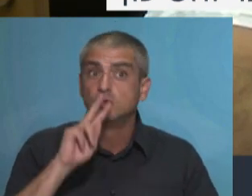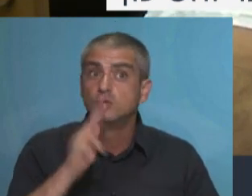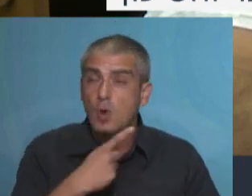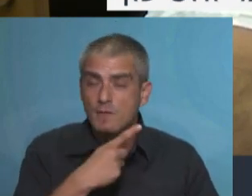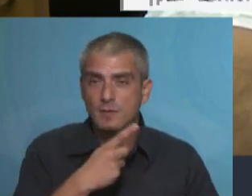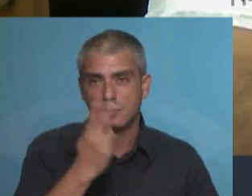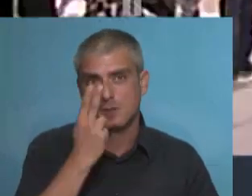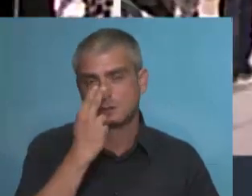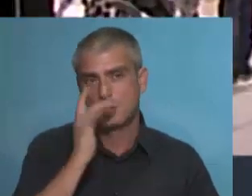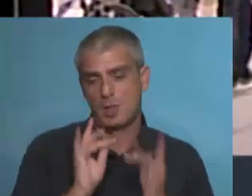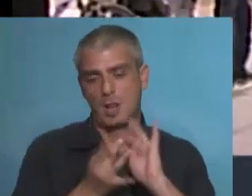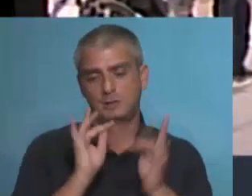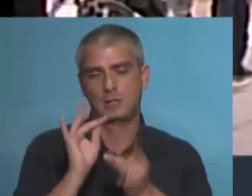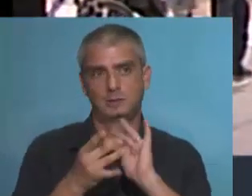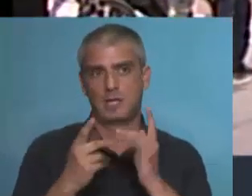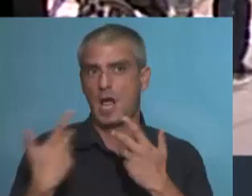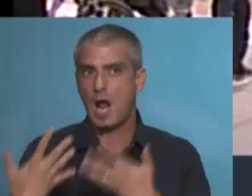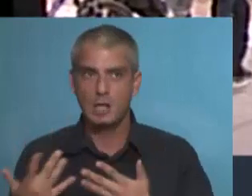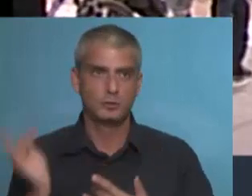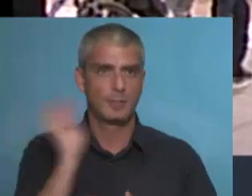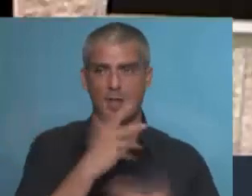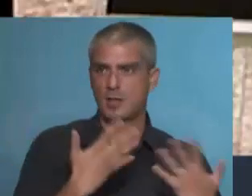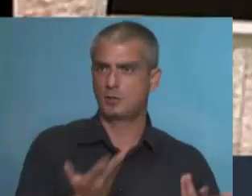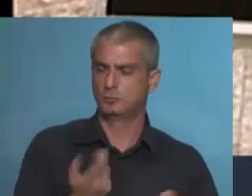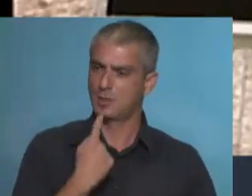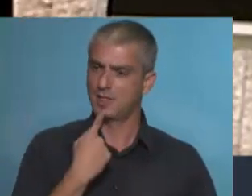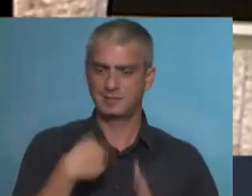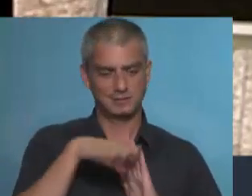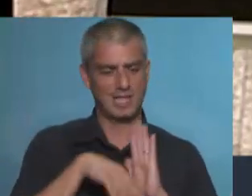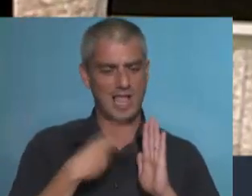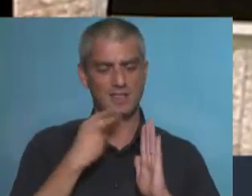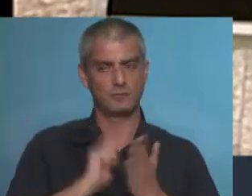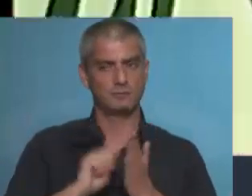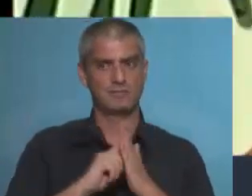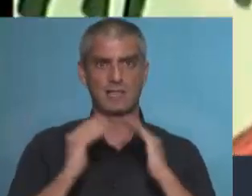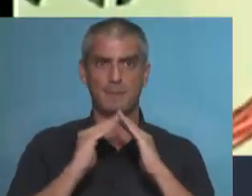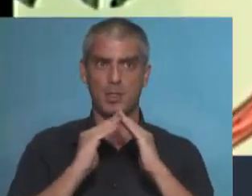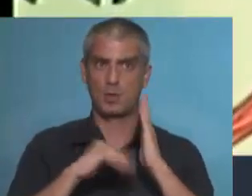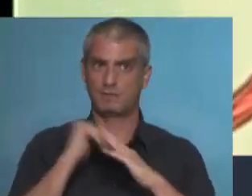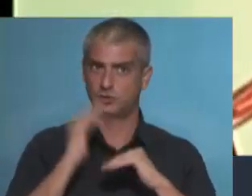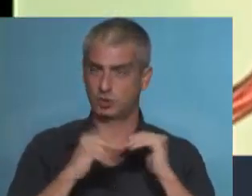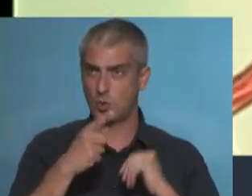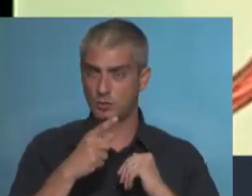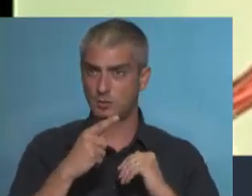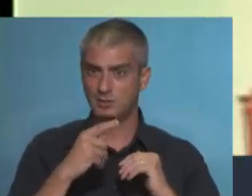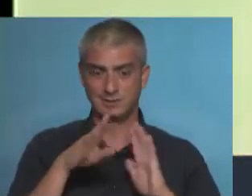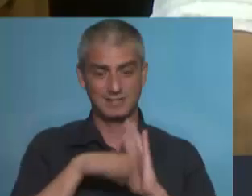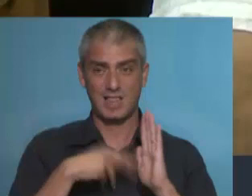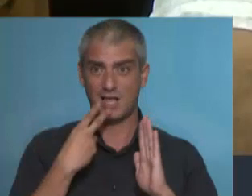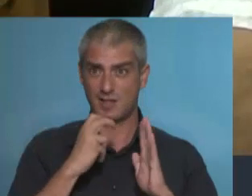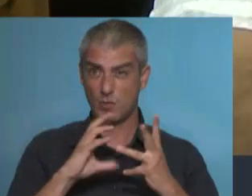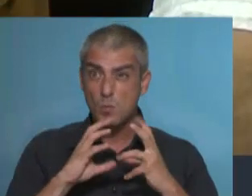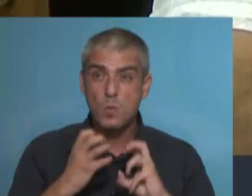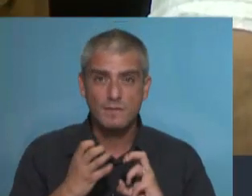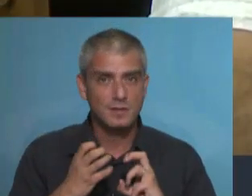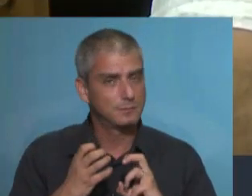יש ניסיון לסכסך חלש בחלש. לבוא ולהגיד סדרי עדיפויות של משרד הבינוי והשיכון הם סדרי עדיפויות מעוותים,